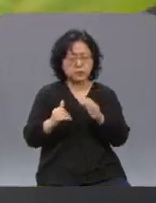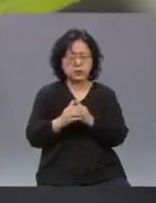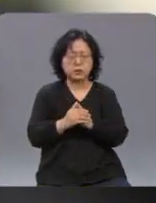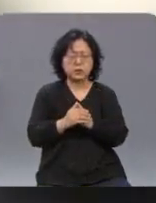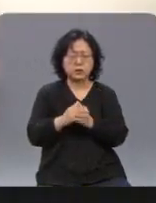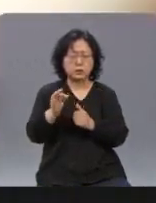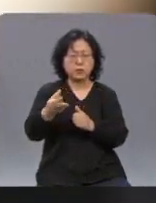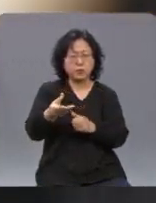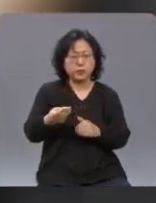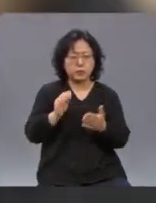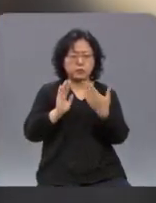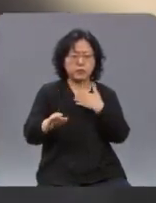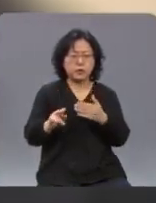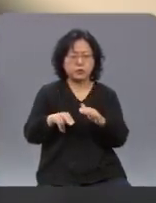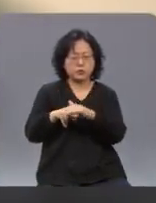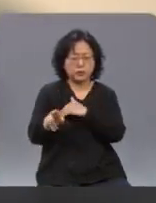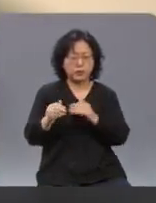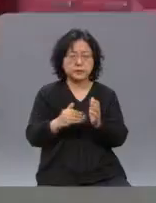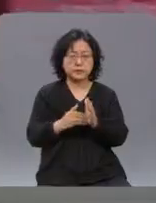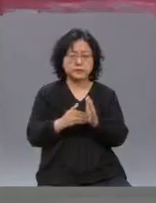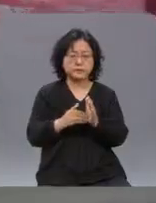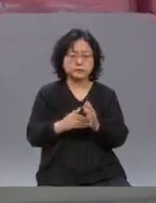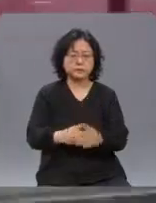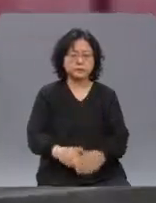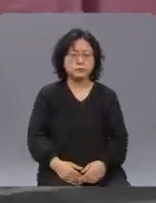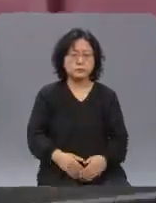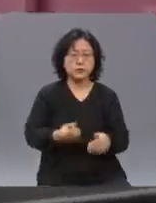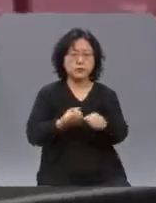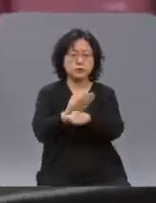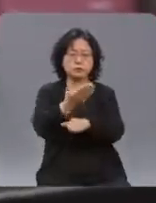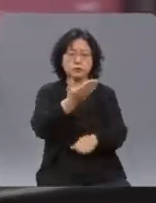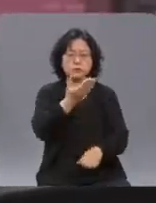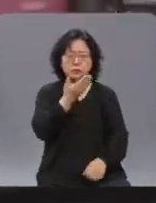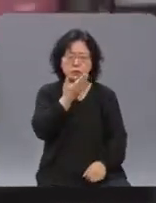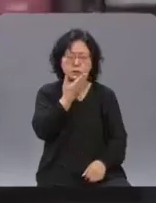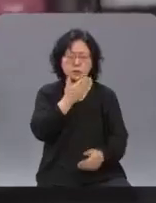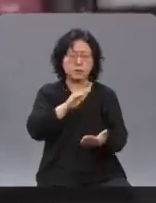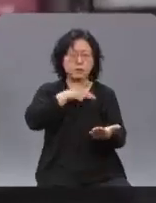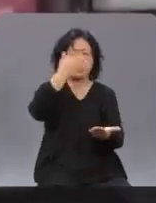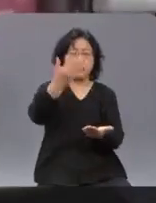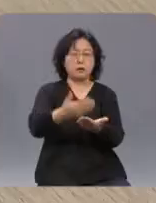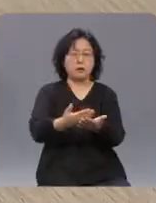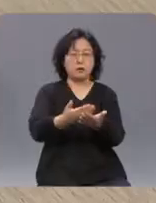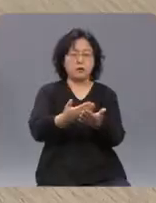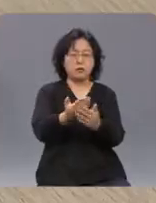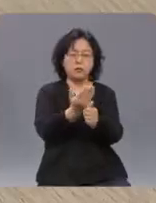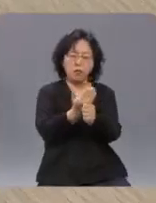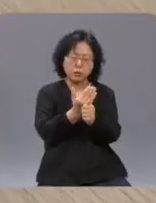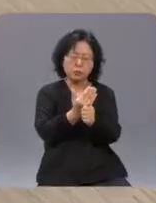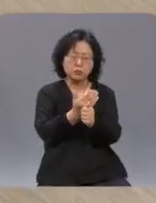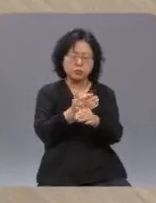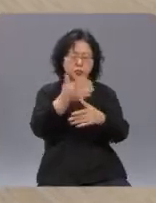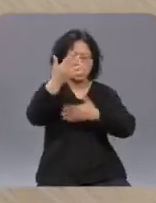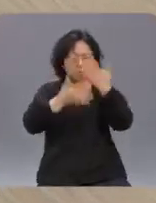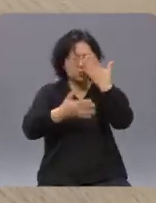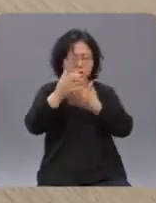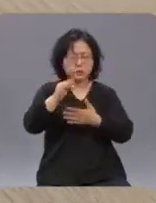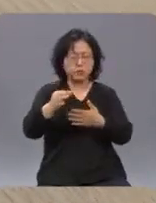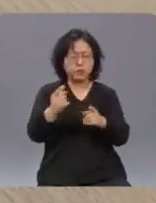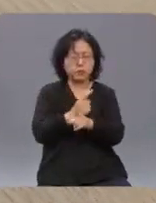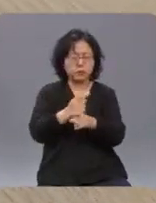접근해 돈을 빌린 뒤 영적 했다는 겁니다 수출용 화장품이 가득 실린 화물차 영상과 환전 내역까지